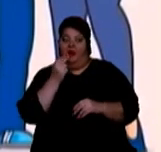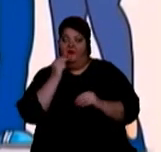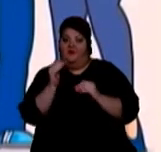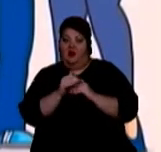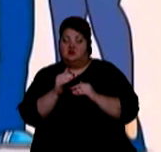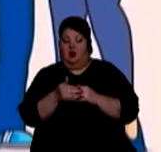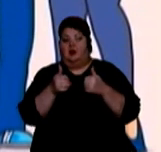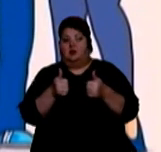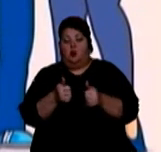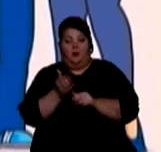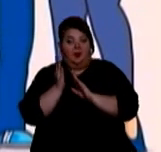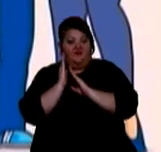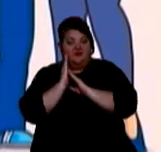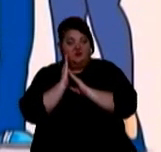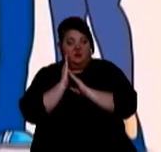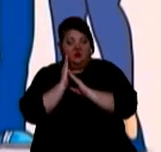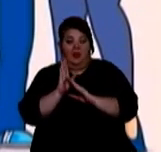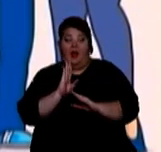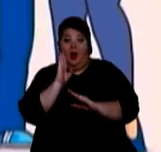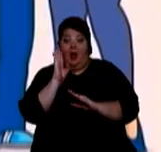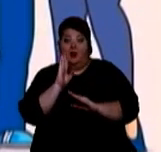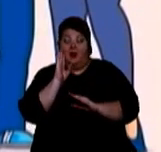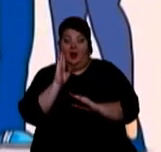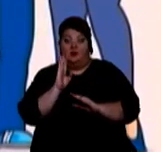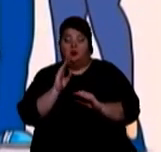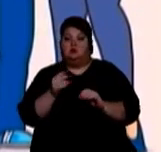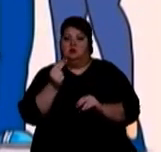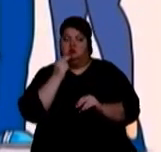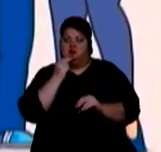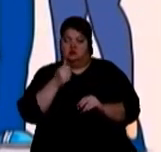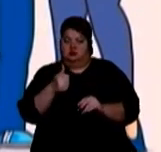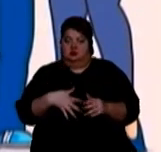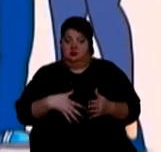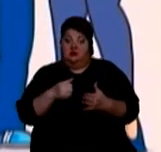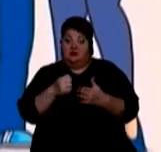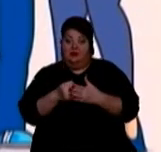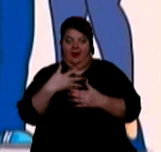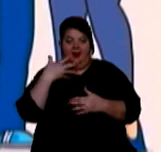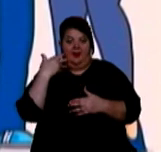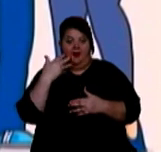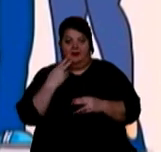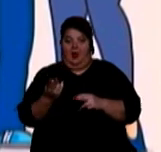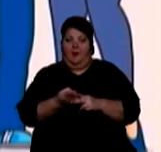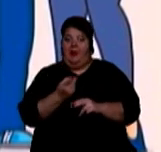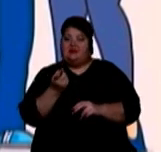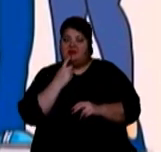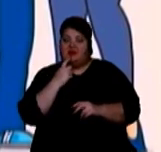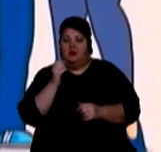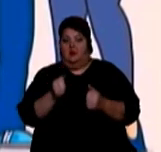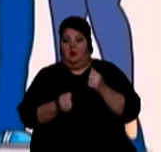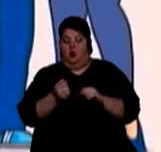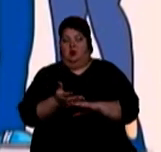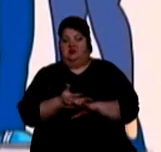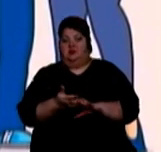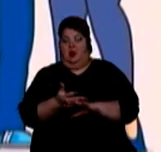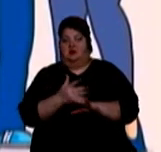Добре виспатись. Ранок донора. Ситний і легкий сніданок. Без яєчні, молока,